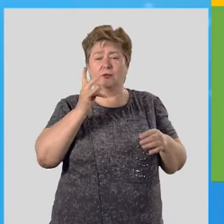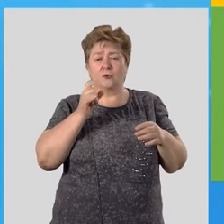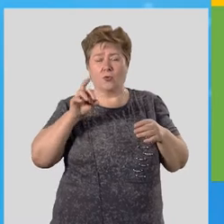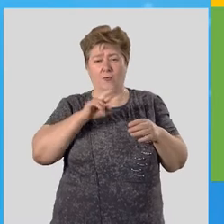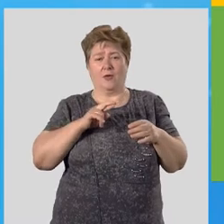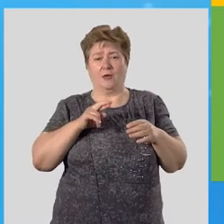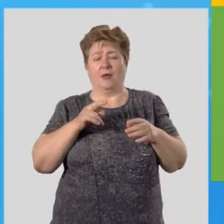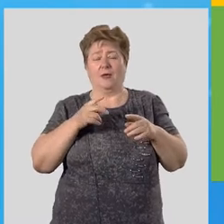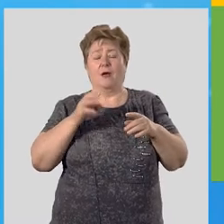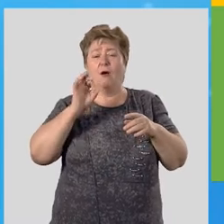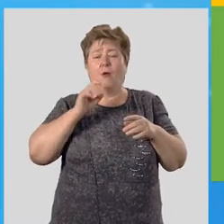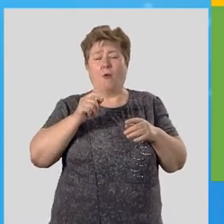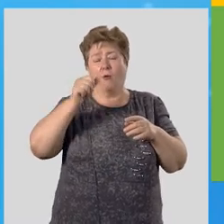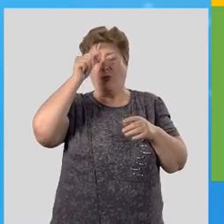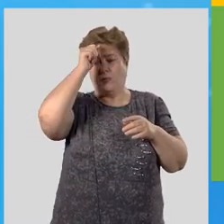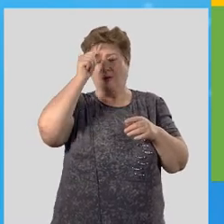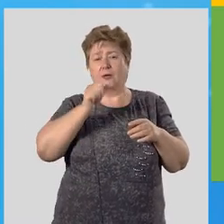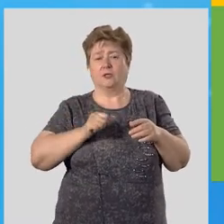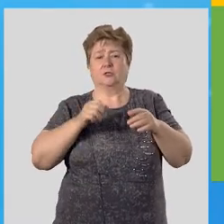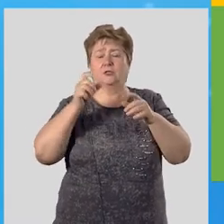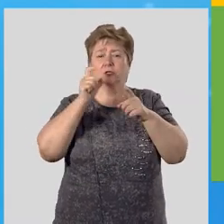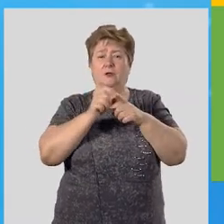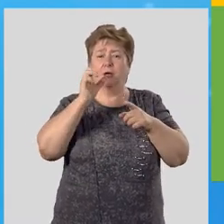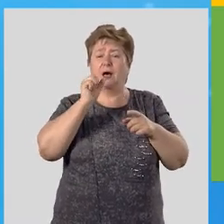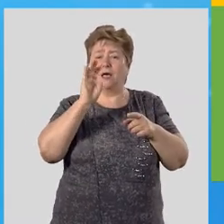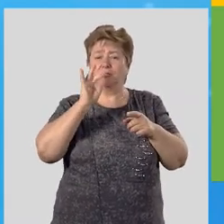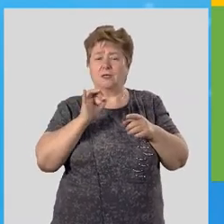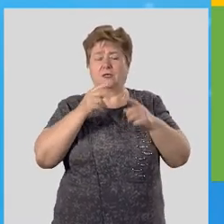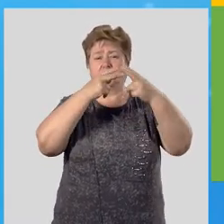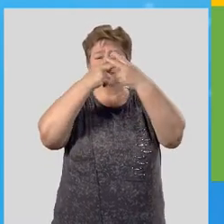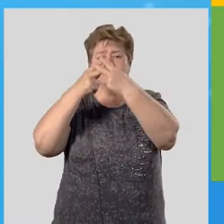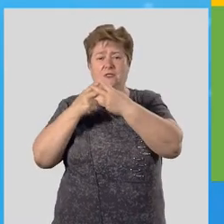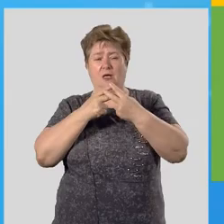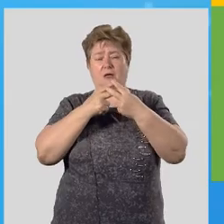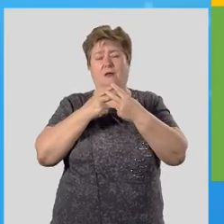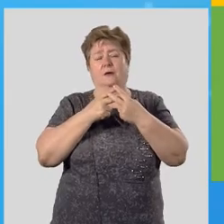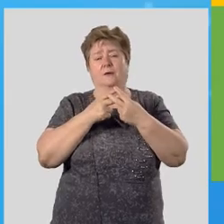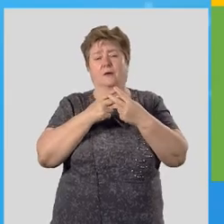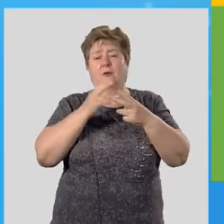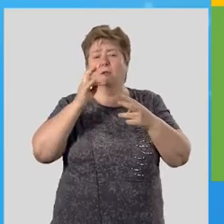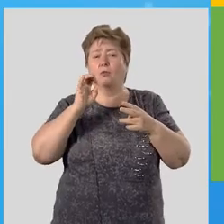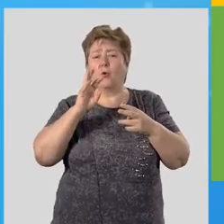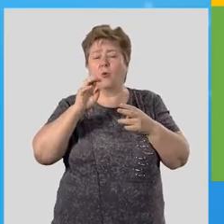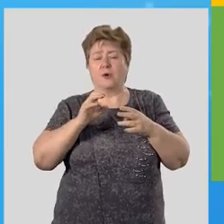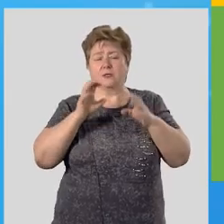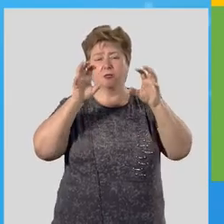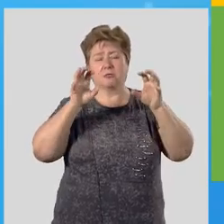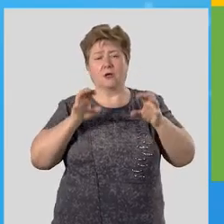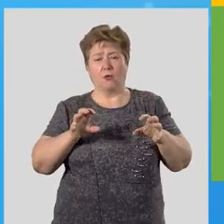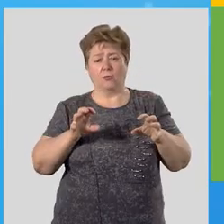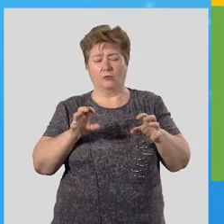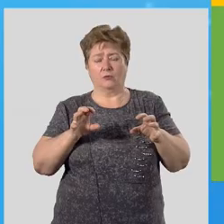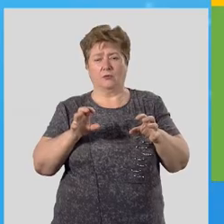Астрономия от греческих слов «астрой» – звезда, «номос» – закон.